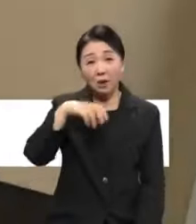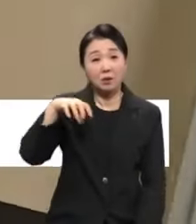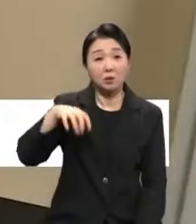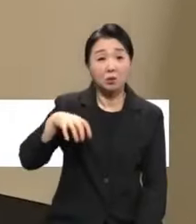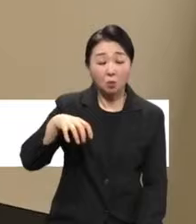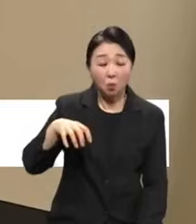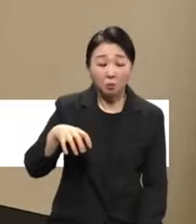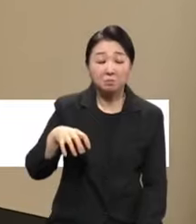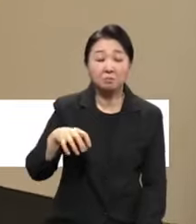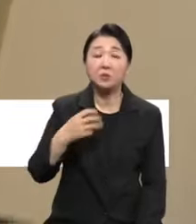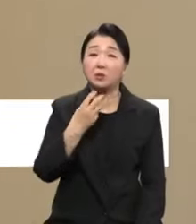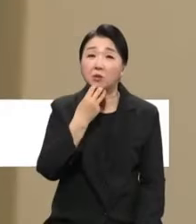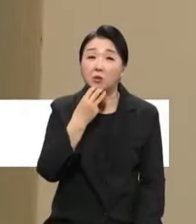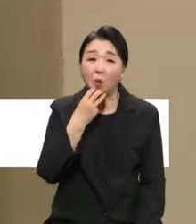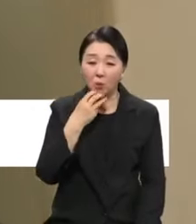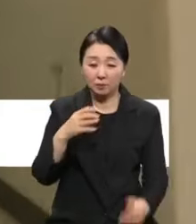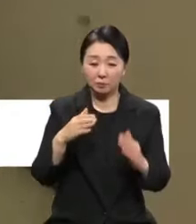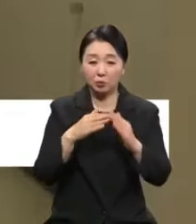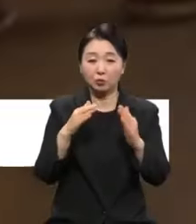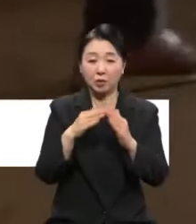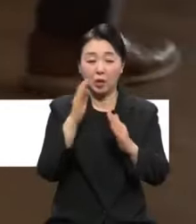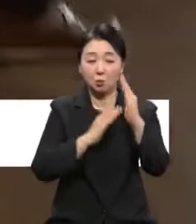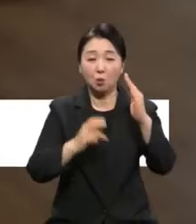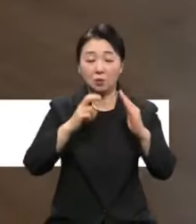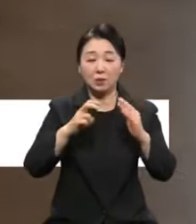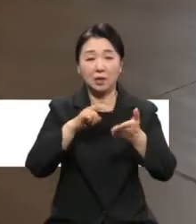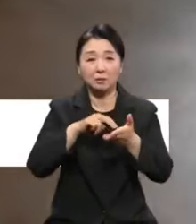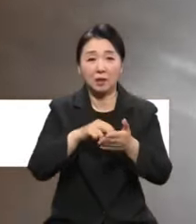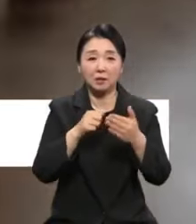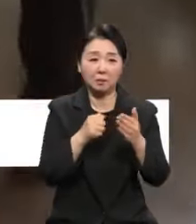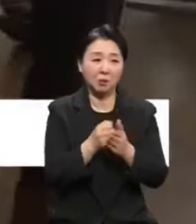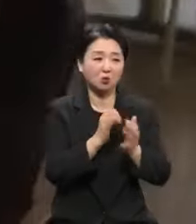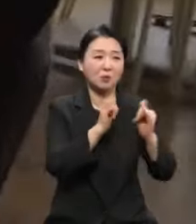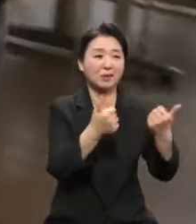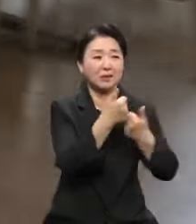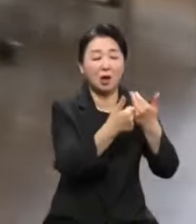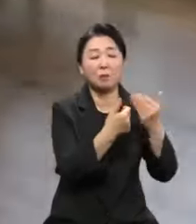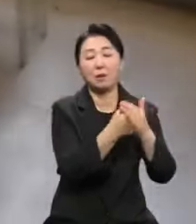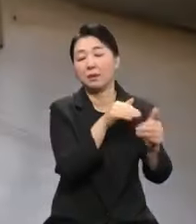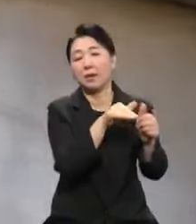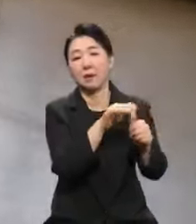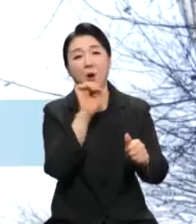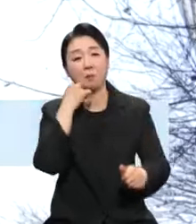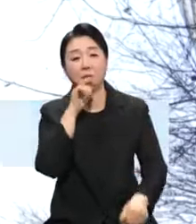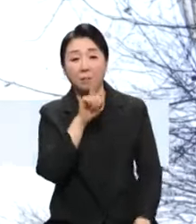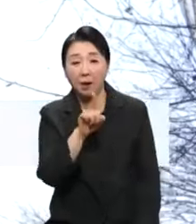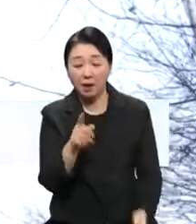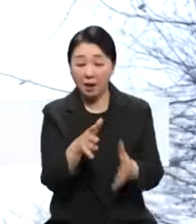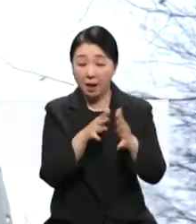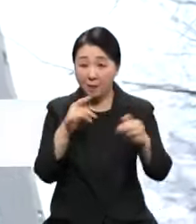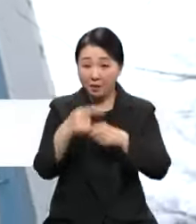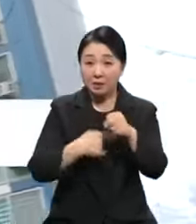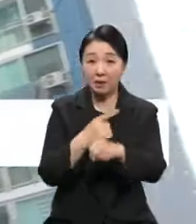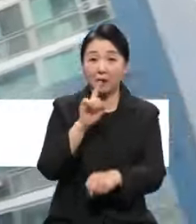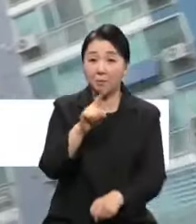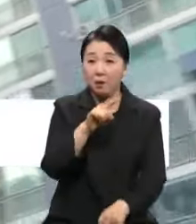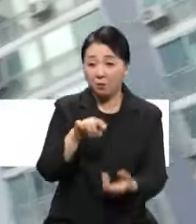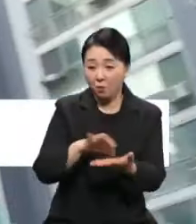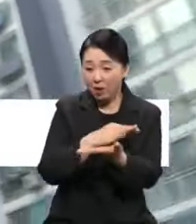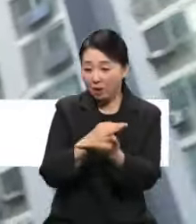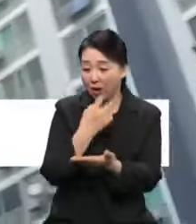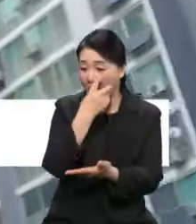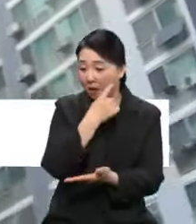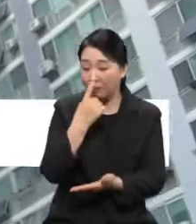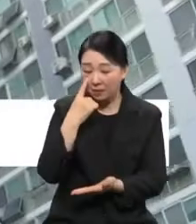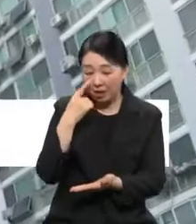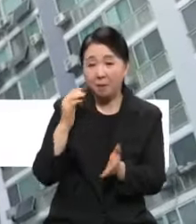받은 일이라며 주민들끼리 싸움이라 개입할 수도 없다고 했습니다. 일반 아파트는 최소 1년에 한 번 회계감사를 하고